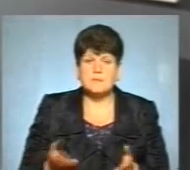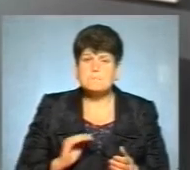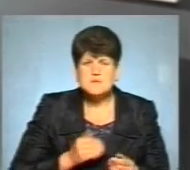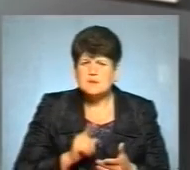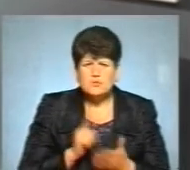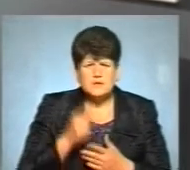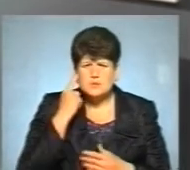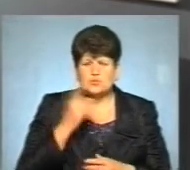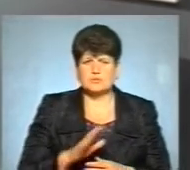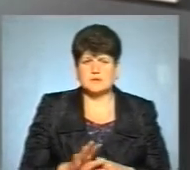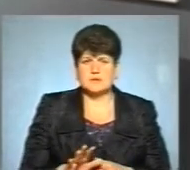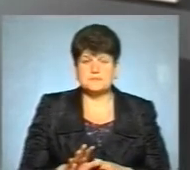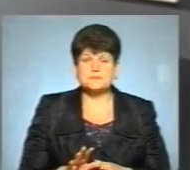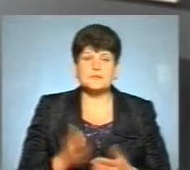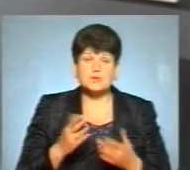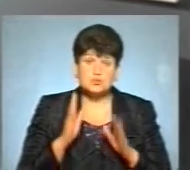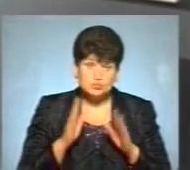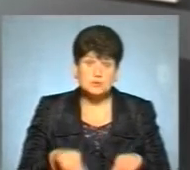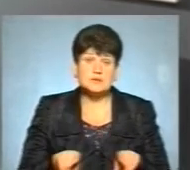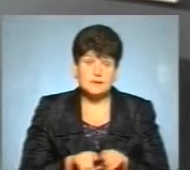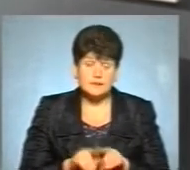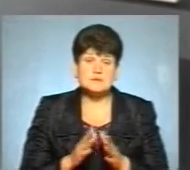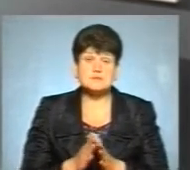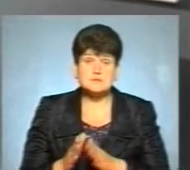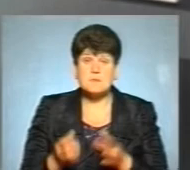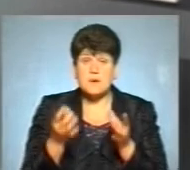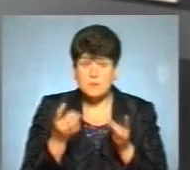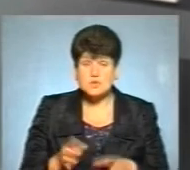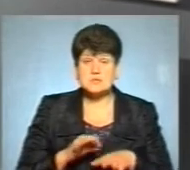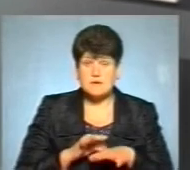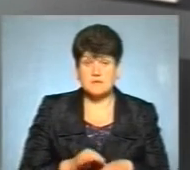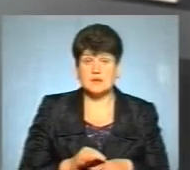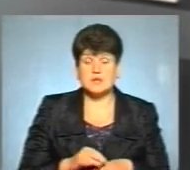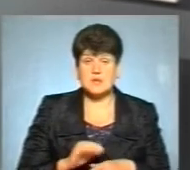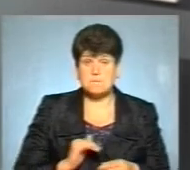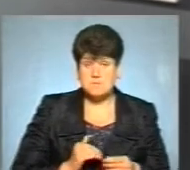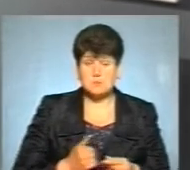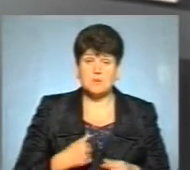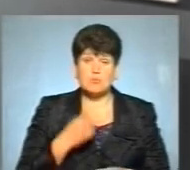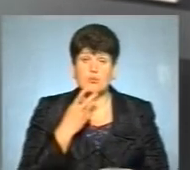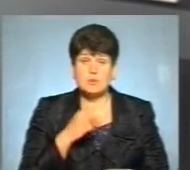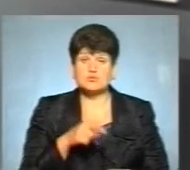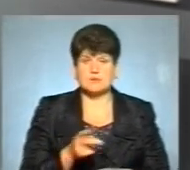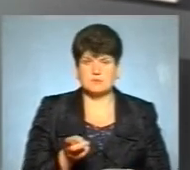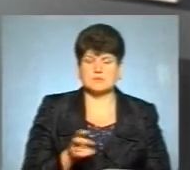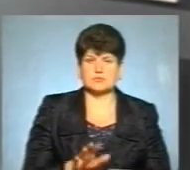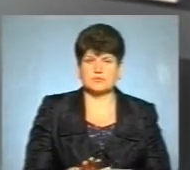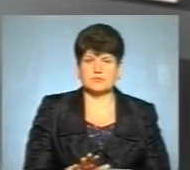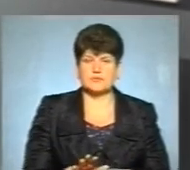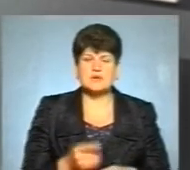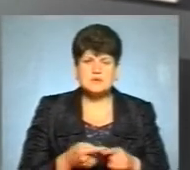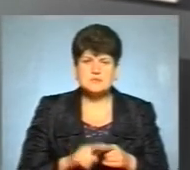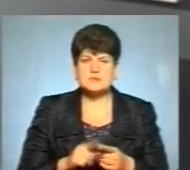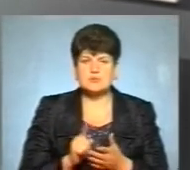не повинен про це думати. Тобто, якщо буде така система проста ведення бізнесу, ми побачимо, що сюди підуть. І знову ж таки, це має бути